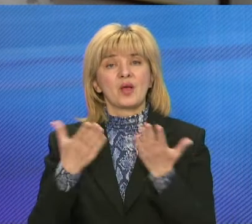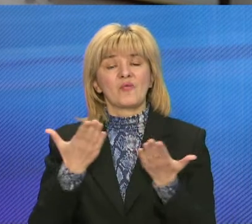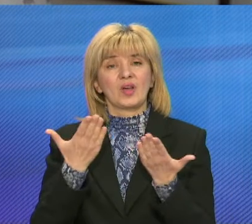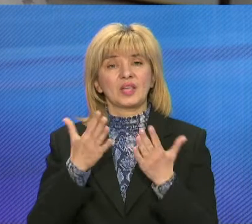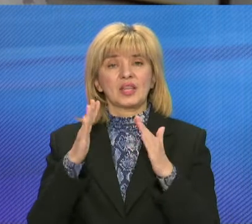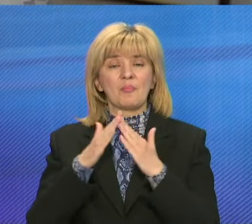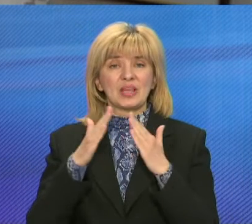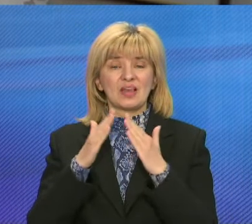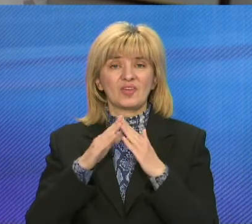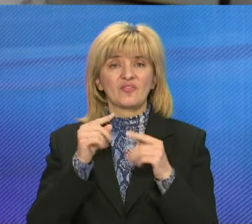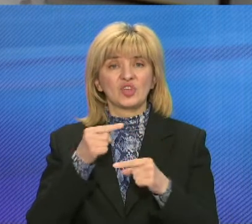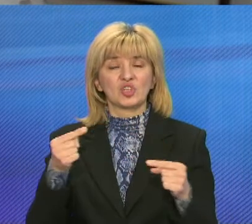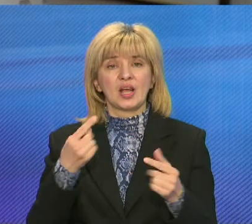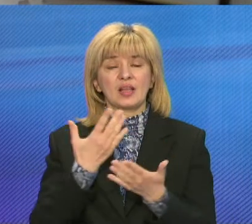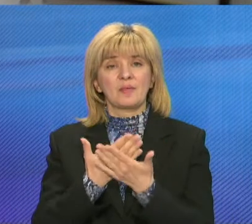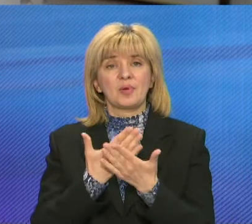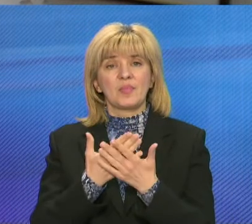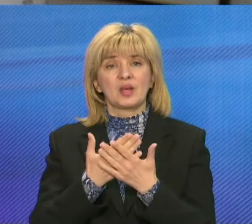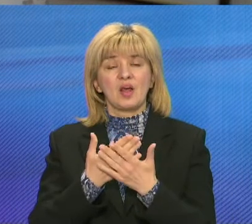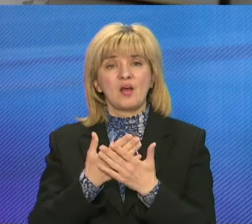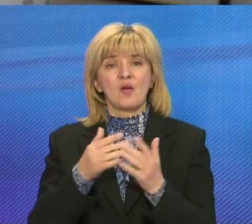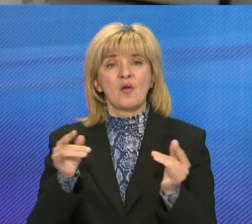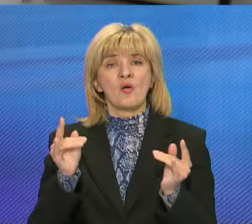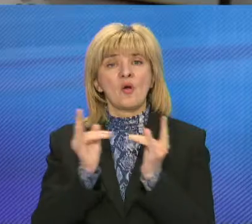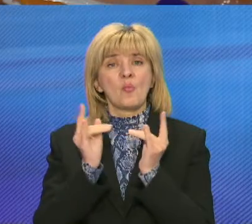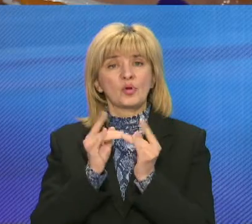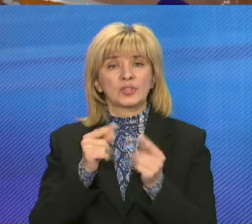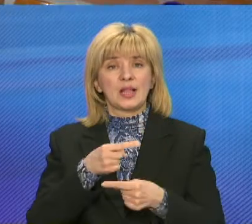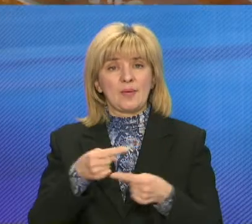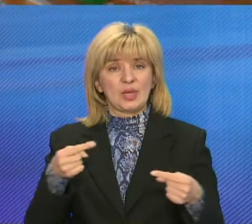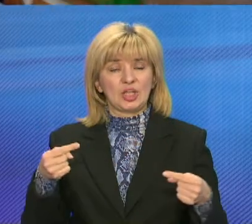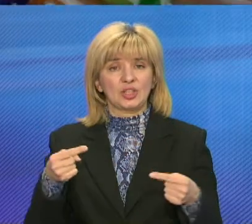Это постельные принадлежности, одеяло, подушки.